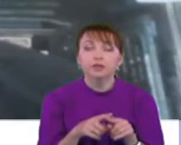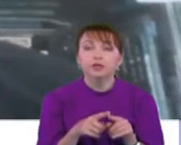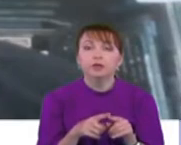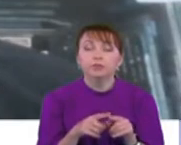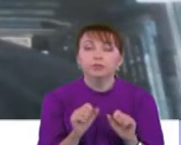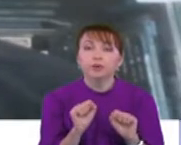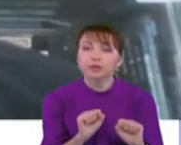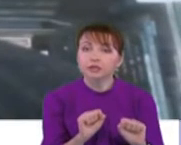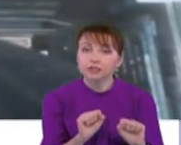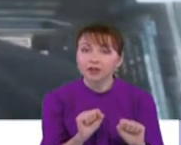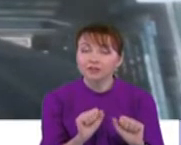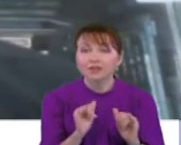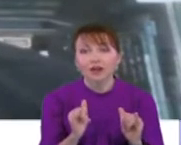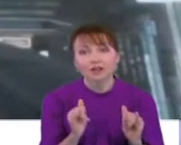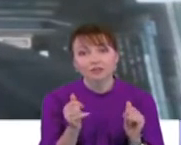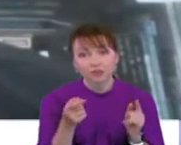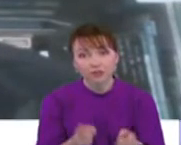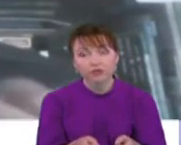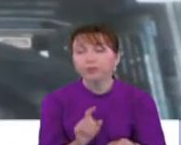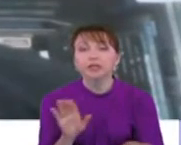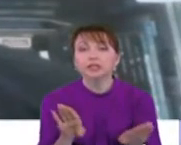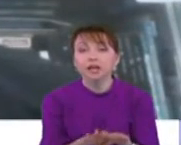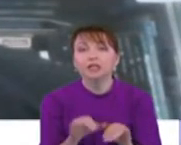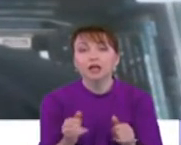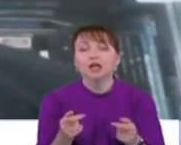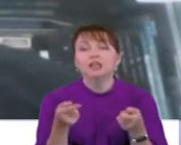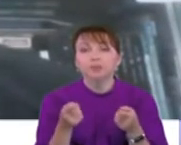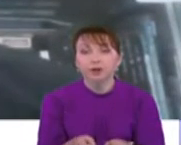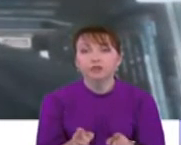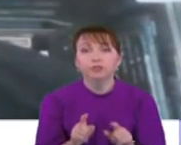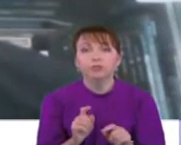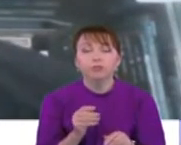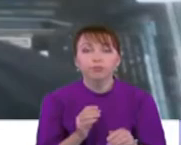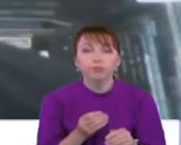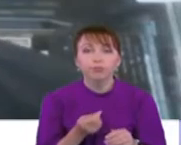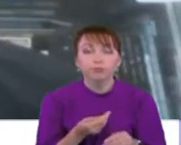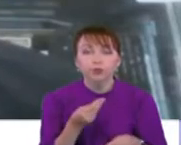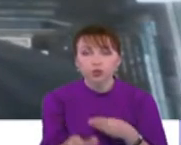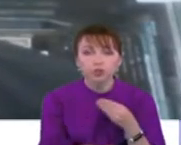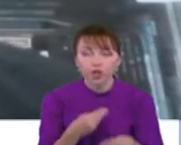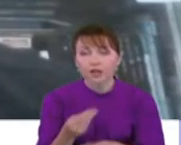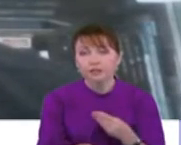прикриття для справжніх постачань озброєнь для бойовиків на підконтрольних